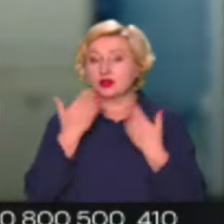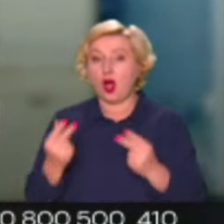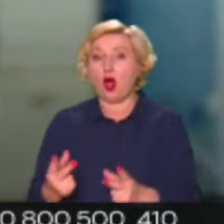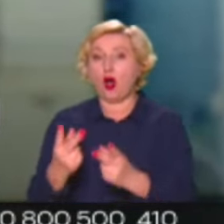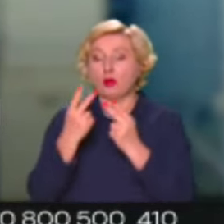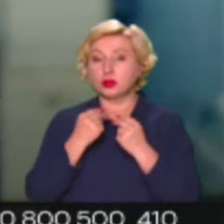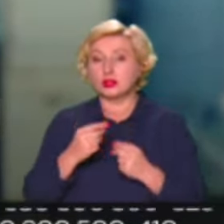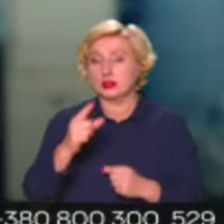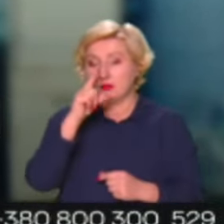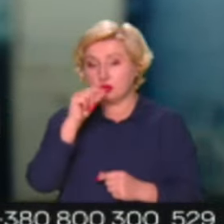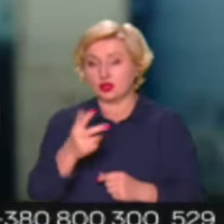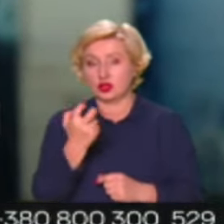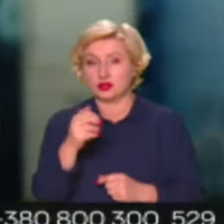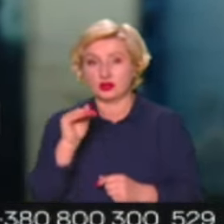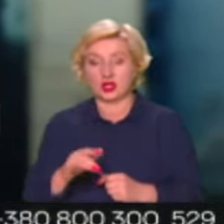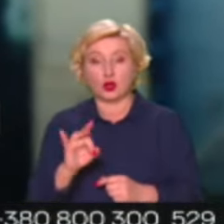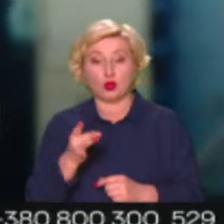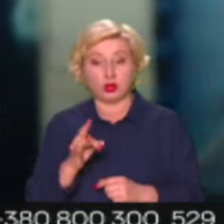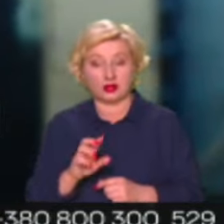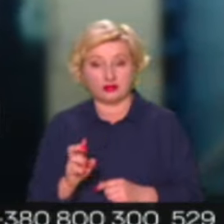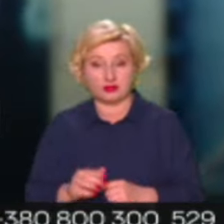Путіним 300 тисяч рублів.